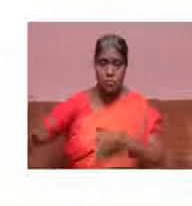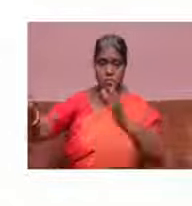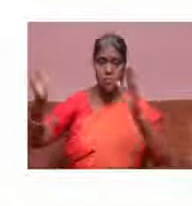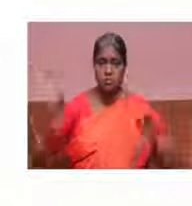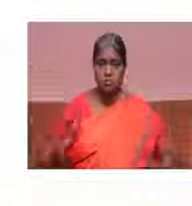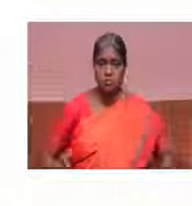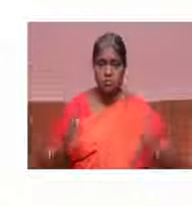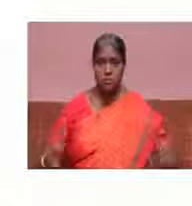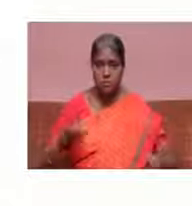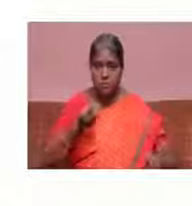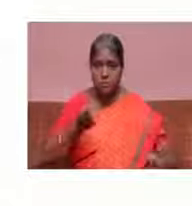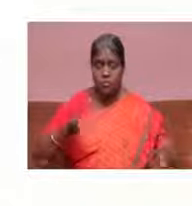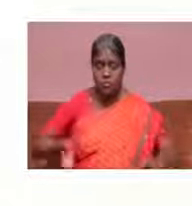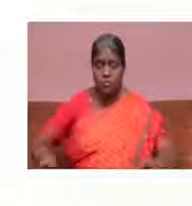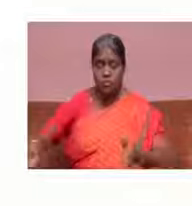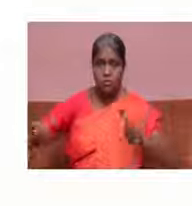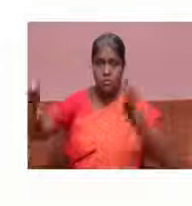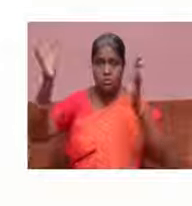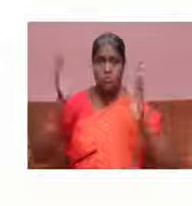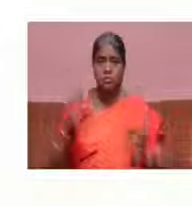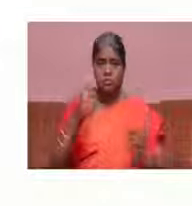இருக்க வேண்டும்.